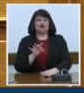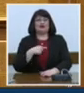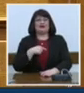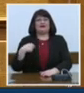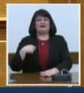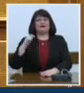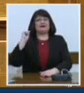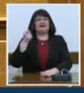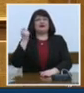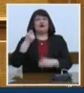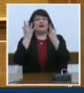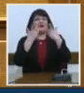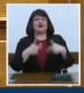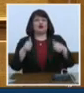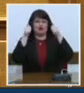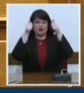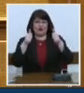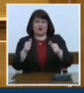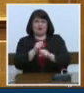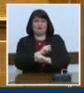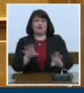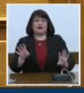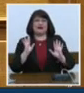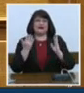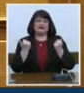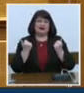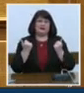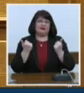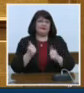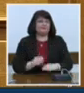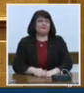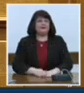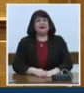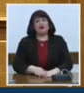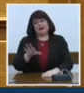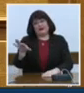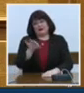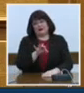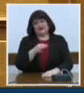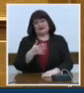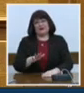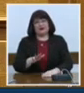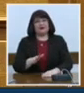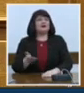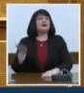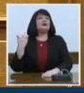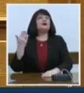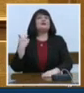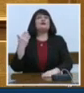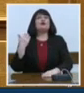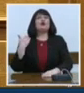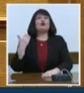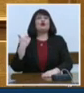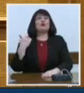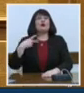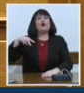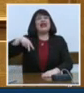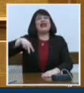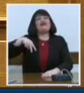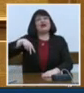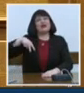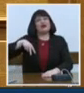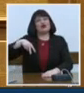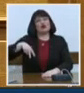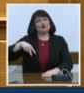προκήρυξη, γιατί εσείς τον κύριο Λιβαθινό με προκήρυξη τον διορίσατε. Τον προηγούμενο διευθυντή που διαδέχθηκε τον κύριο Λιγνάδη. Στην